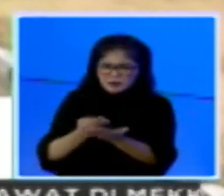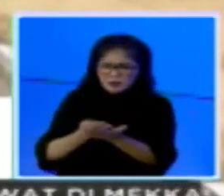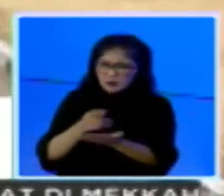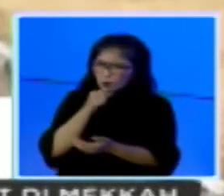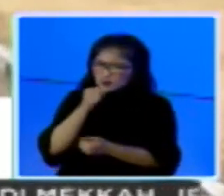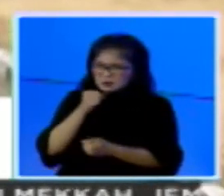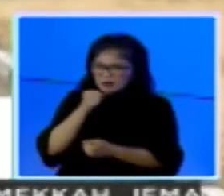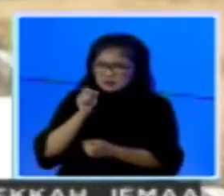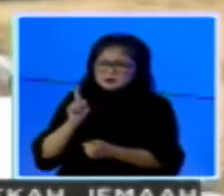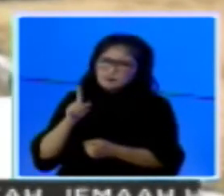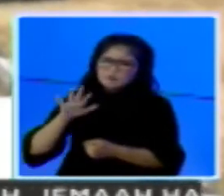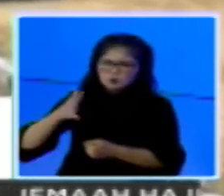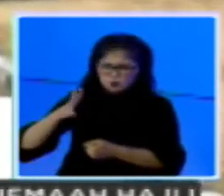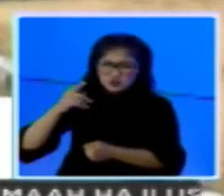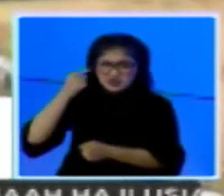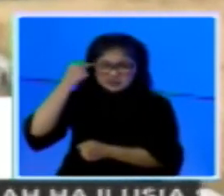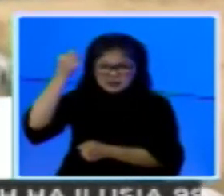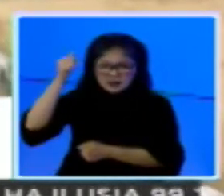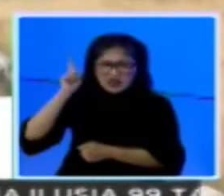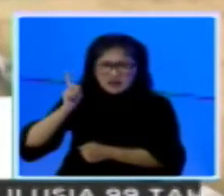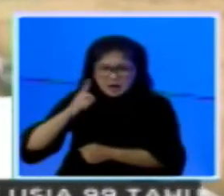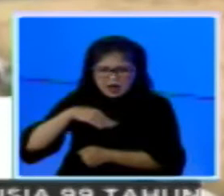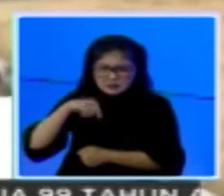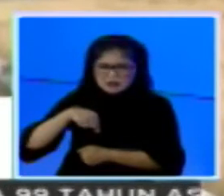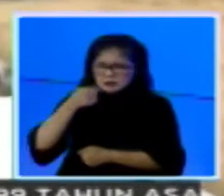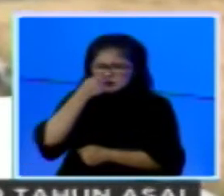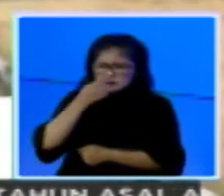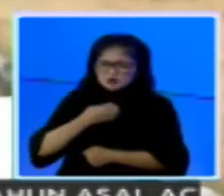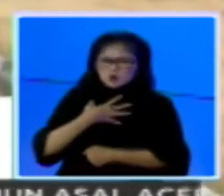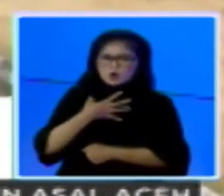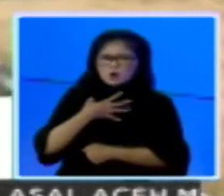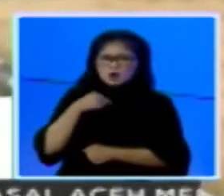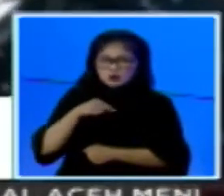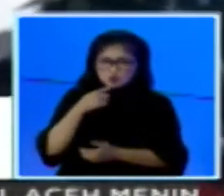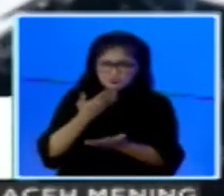lagi kondisi kesehatan dari yang bersangkutan, apakah sudah bisa diambil keterangan atau belum.